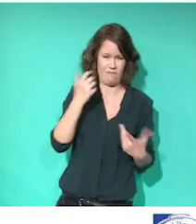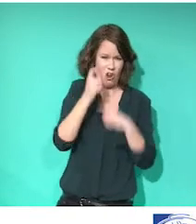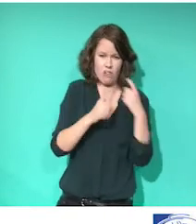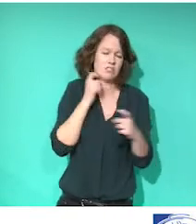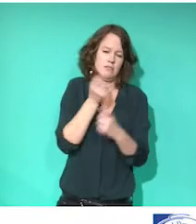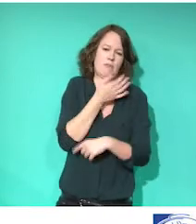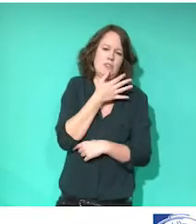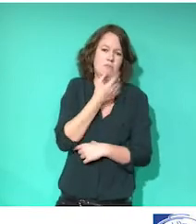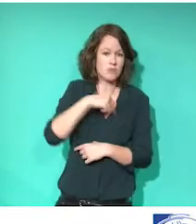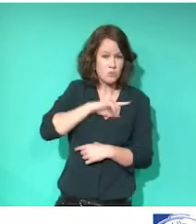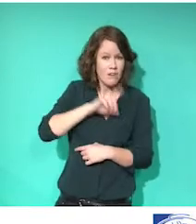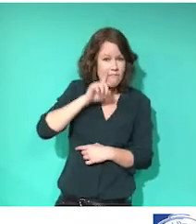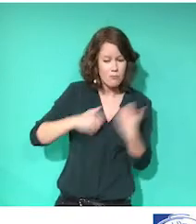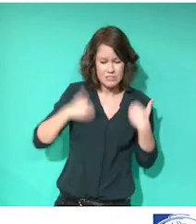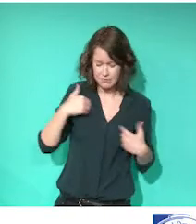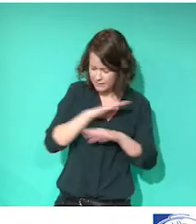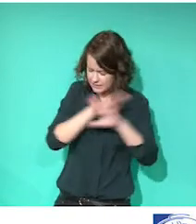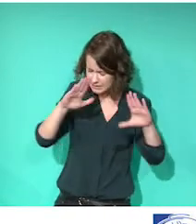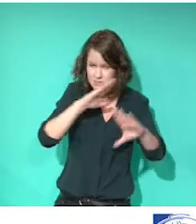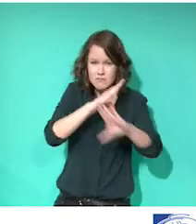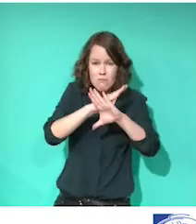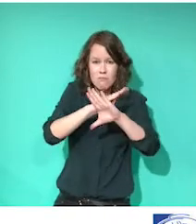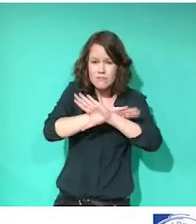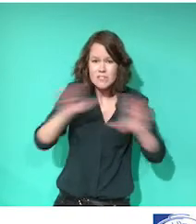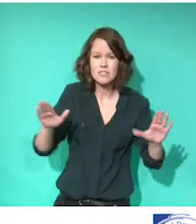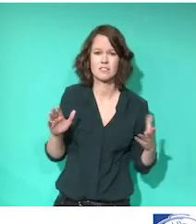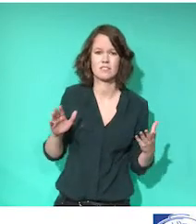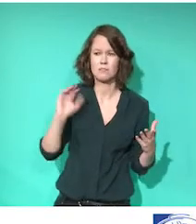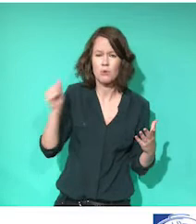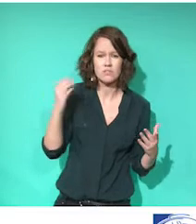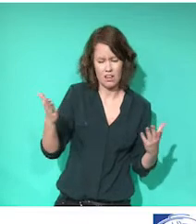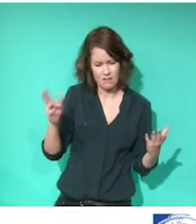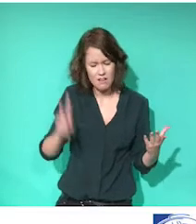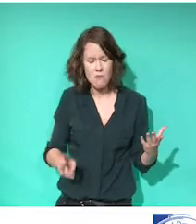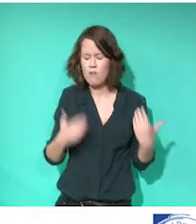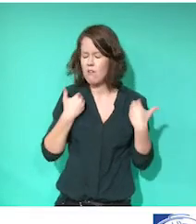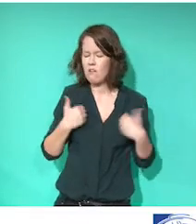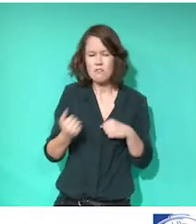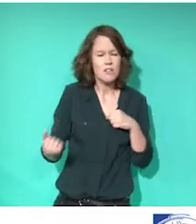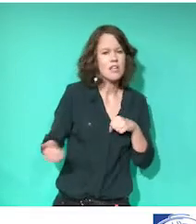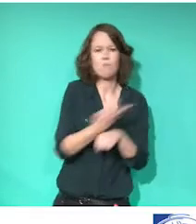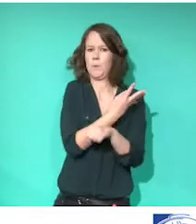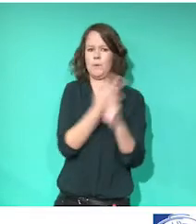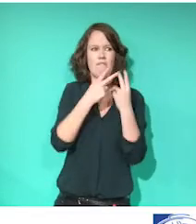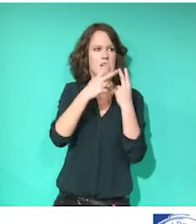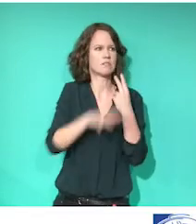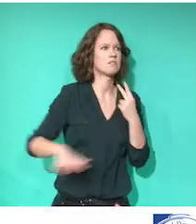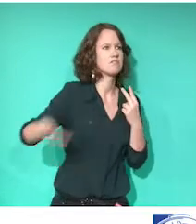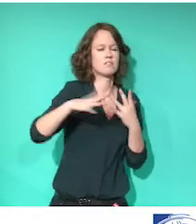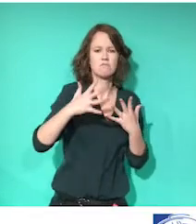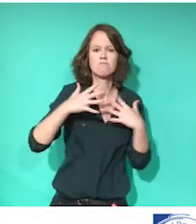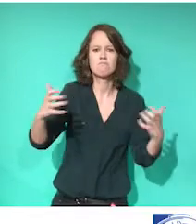femmes handicapées, nous ne voulons plus de cela. C'est pour ça qu'aujourd'hui, je suis très émue, parce qu'en prenant la